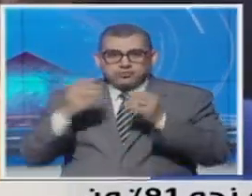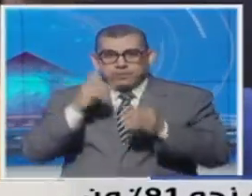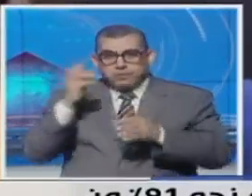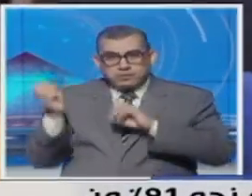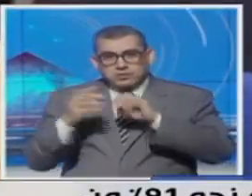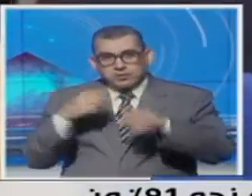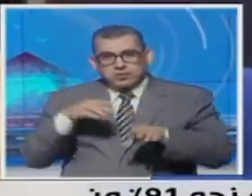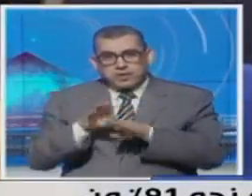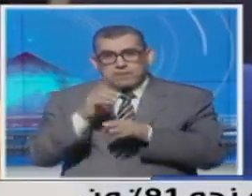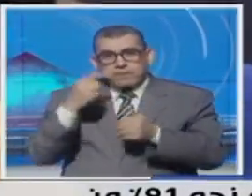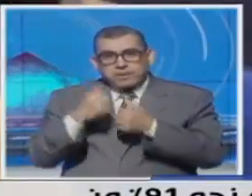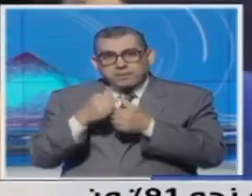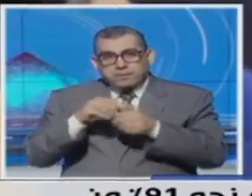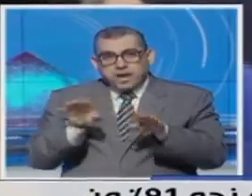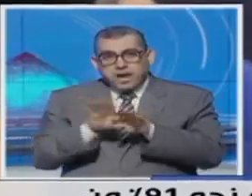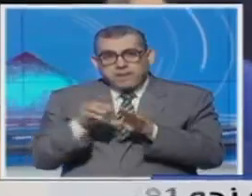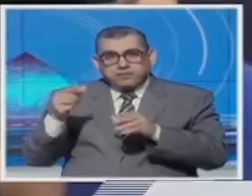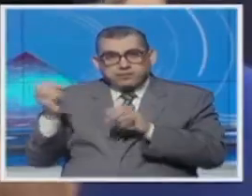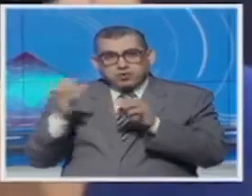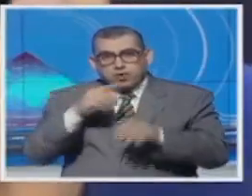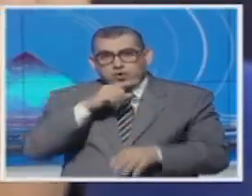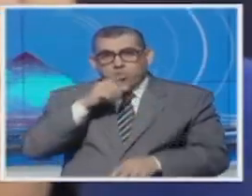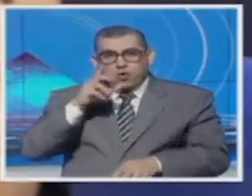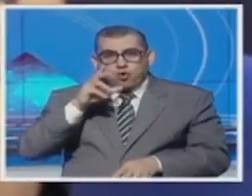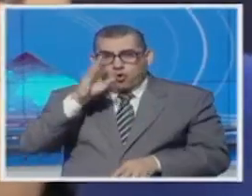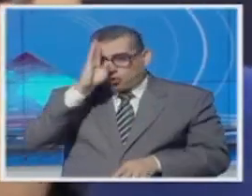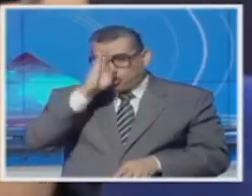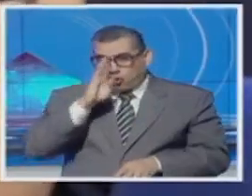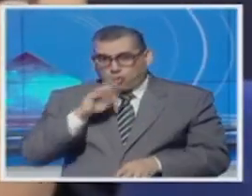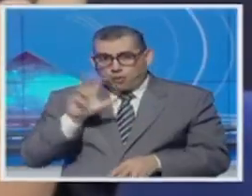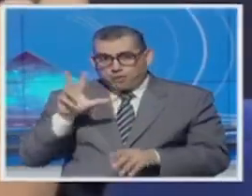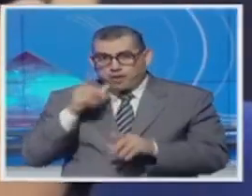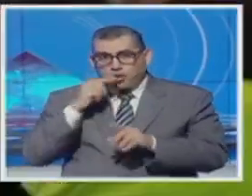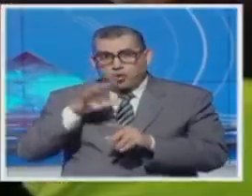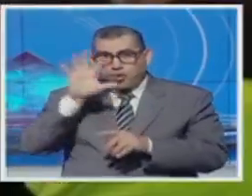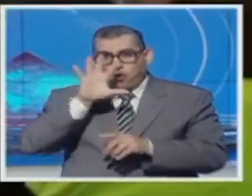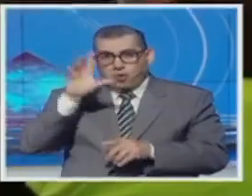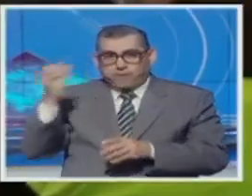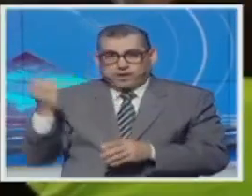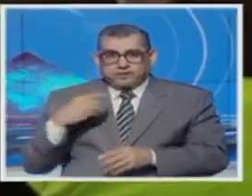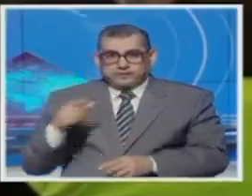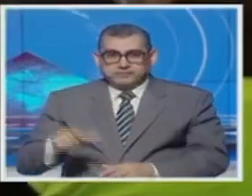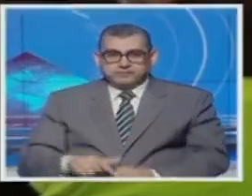لافتا إلى أن جزءا من القمح يأتي عن طريق رومانيا وأوروبا.